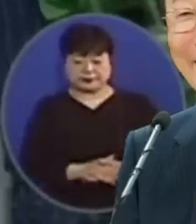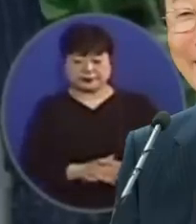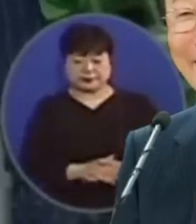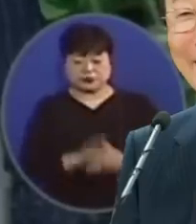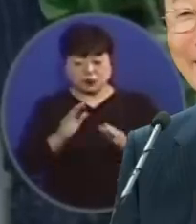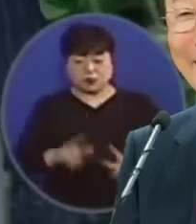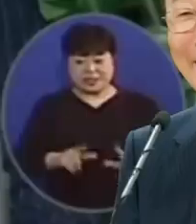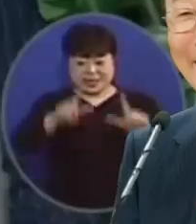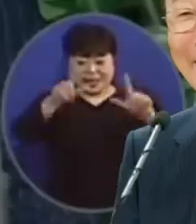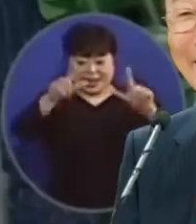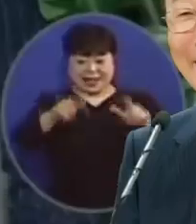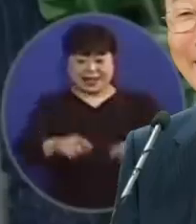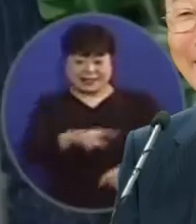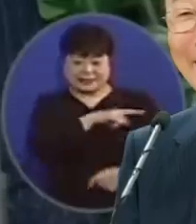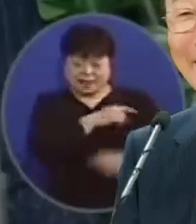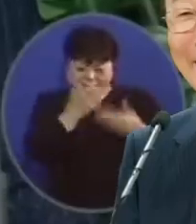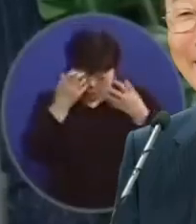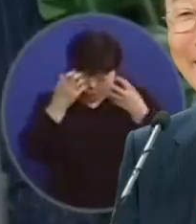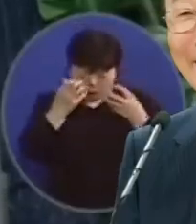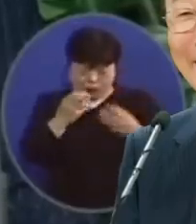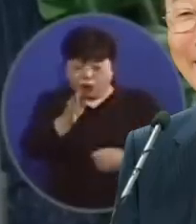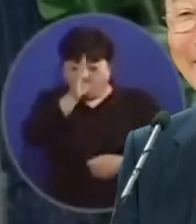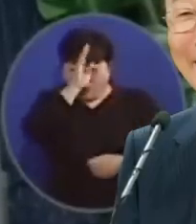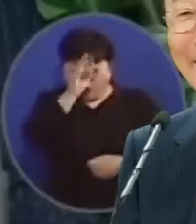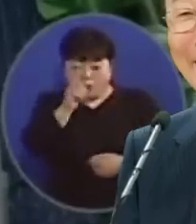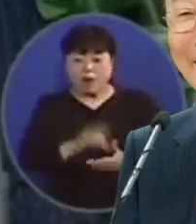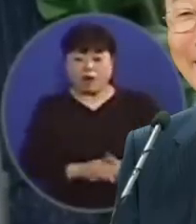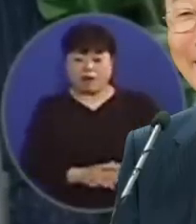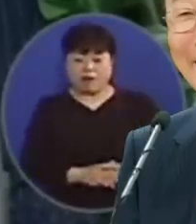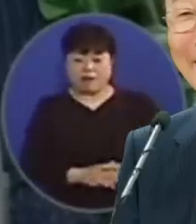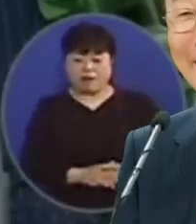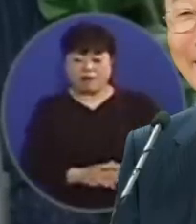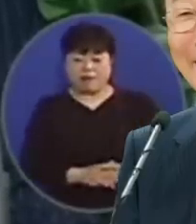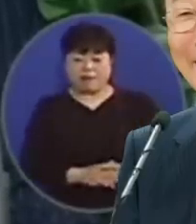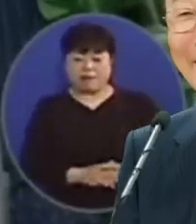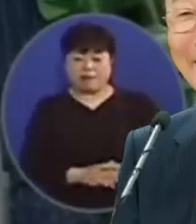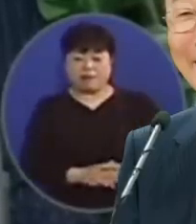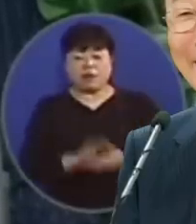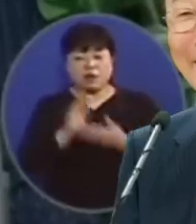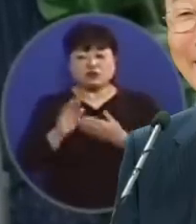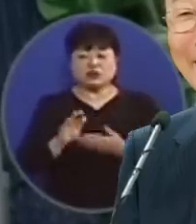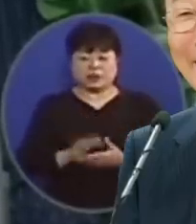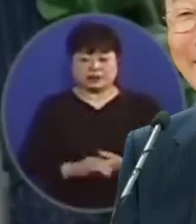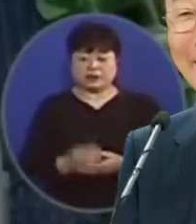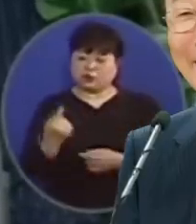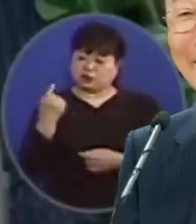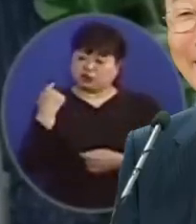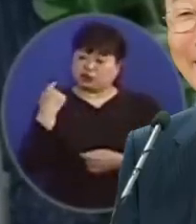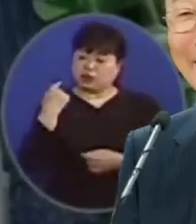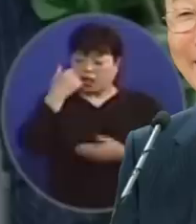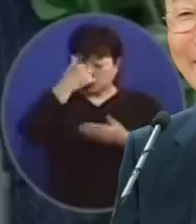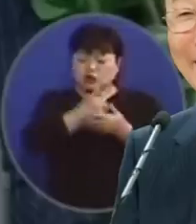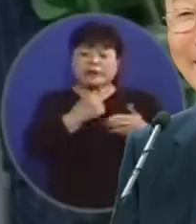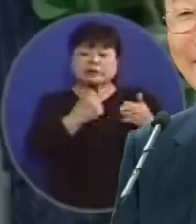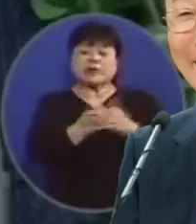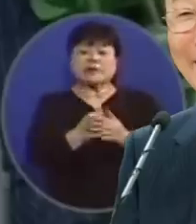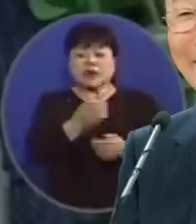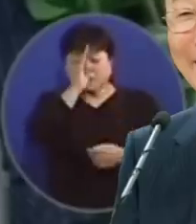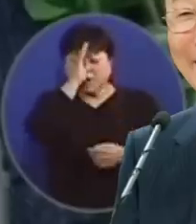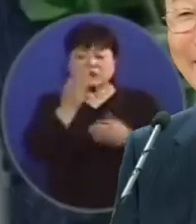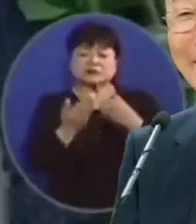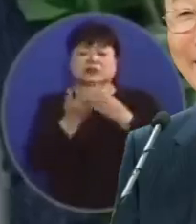그래서 오늘날 가장 고통스러운 질병이 그 배후에는 죄로 말미암아 왔다는 것을 우리가 알 수 있는